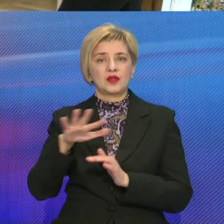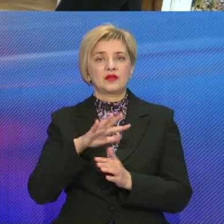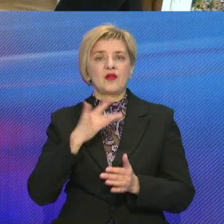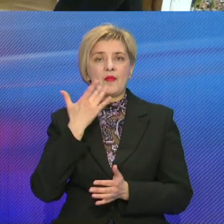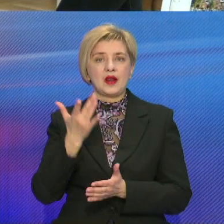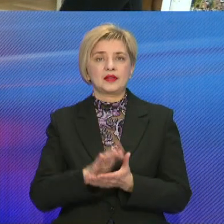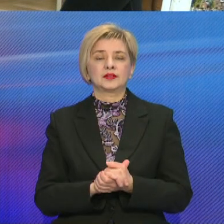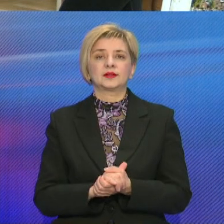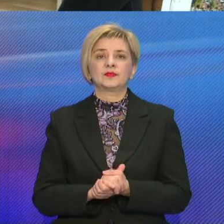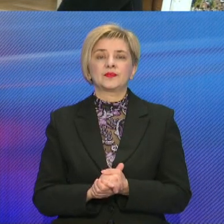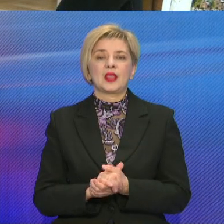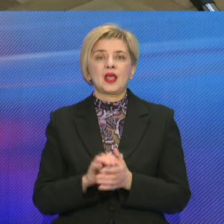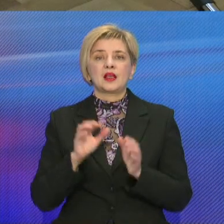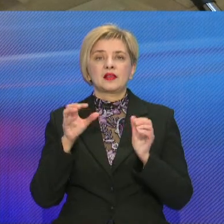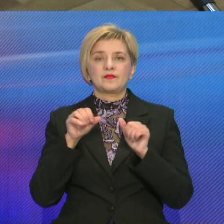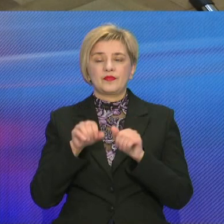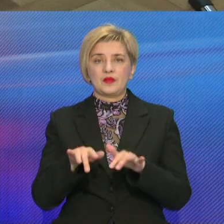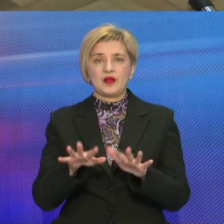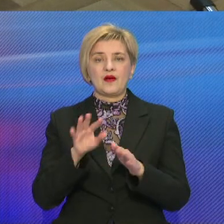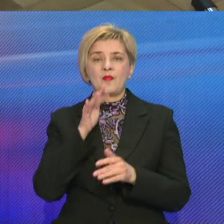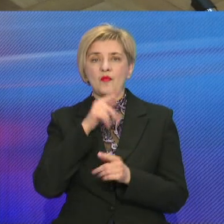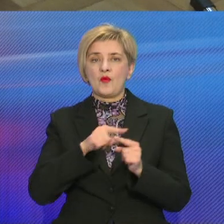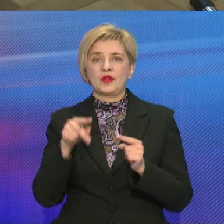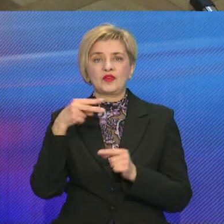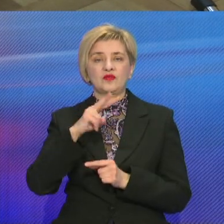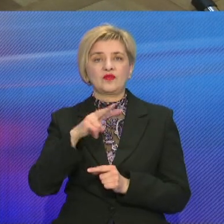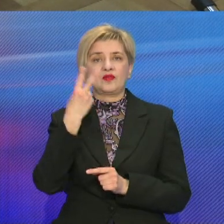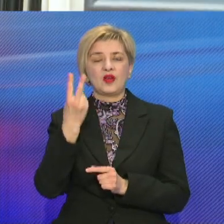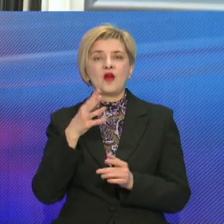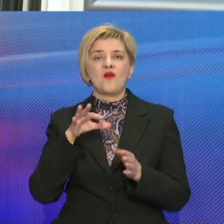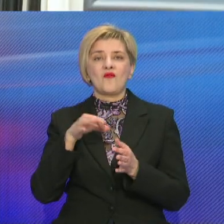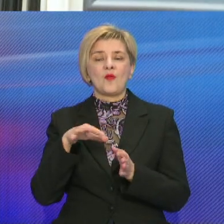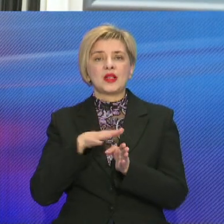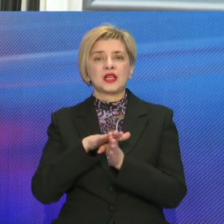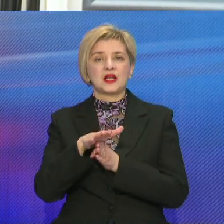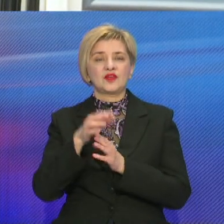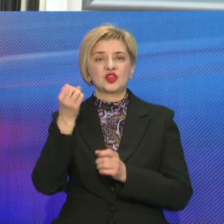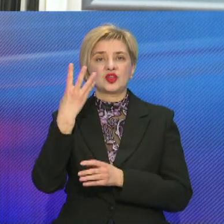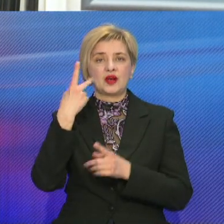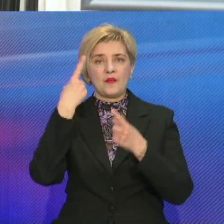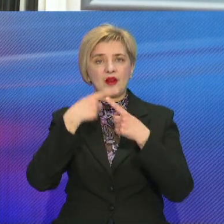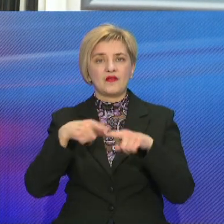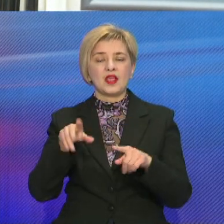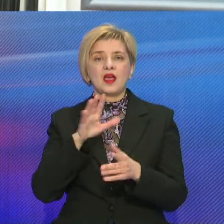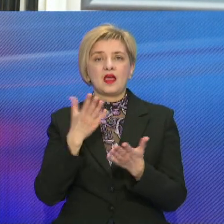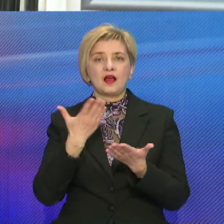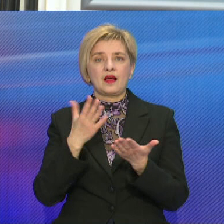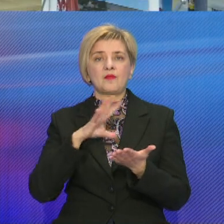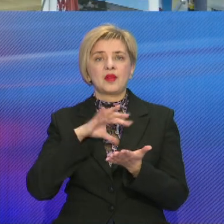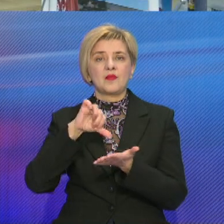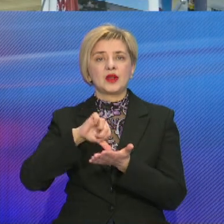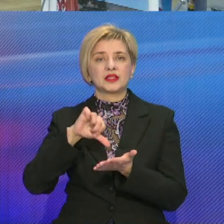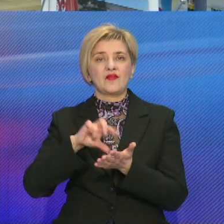справоздачных моментов 2022-го в области реализовано 14 проектов, визуализация некоторых была проставлена на